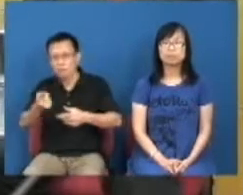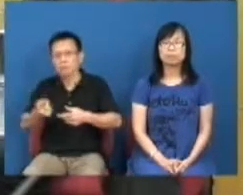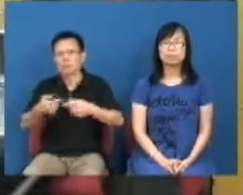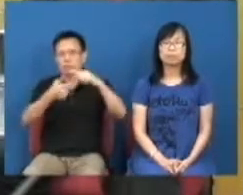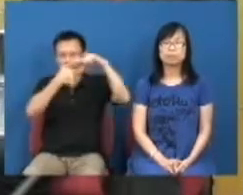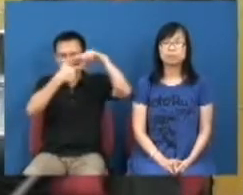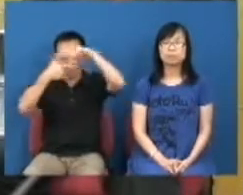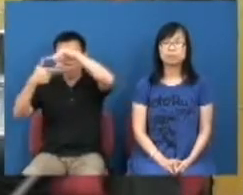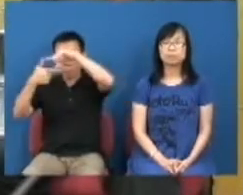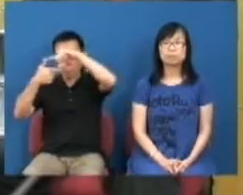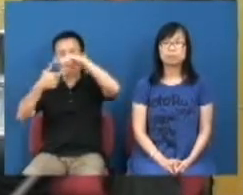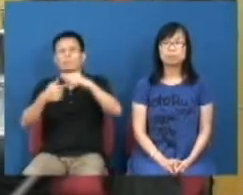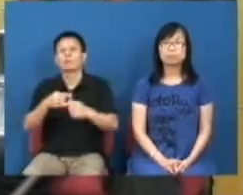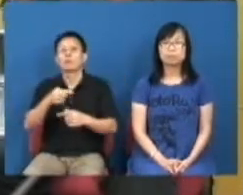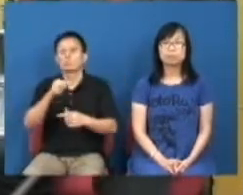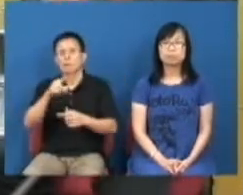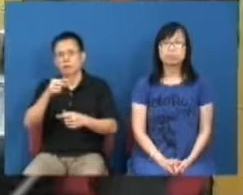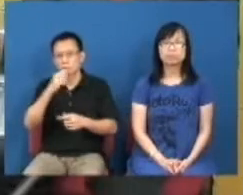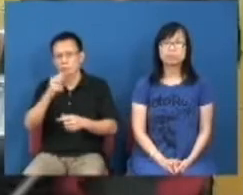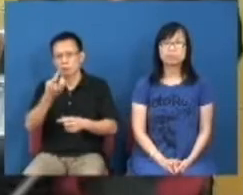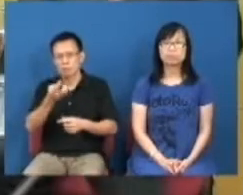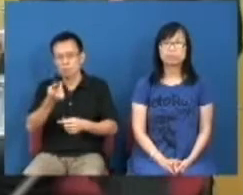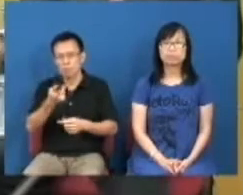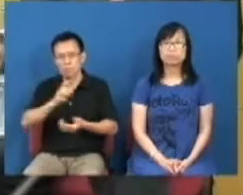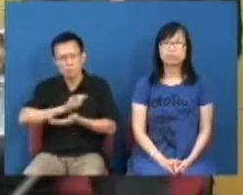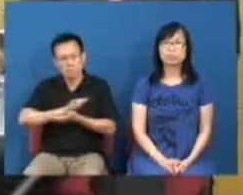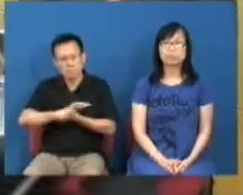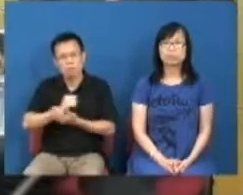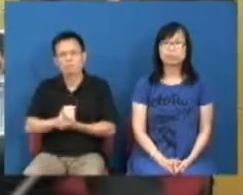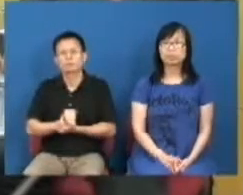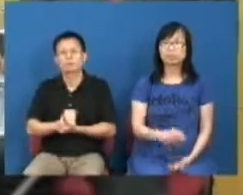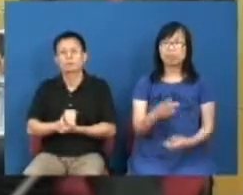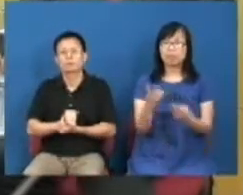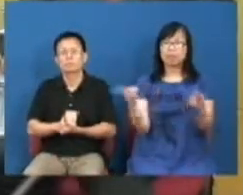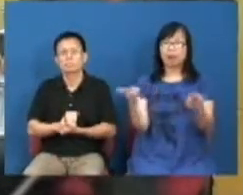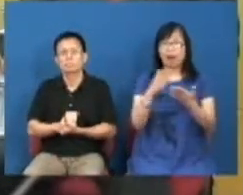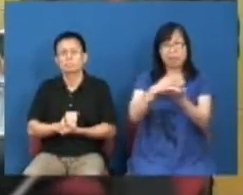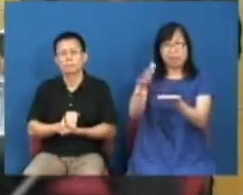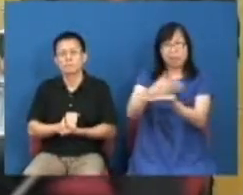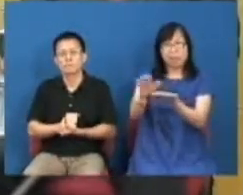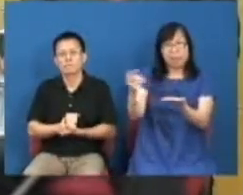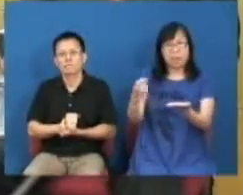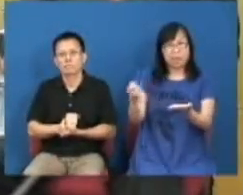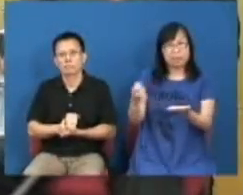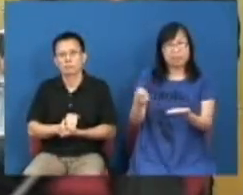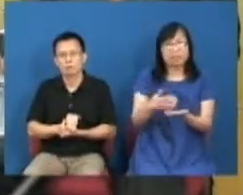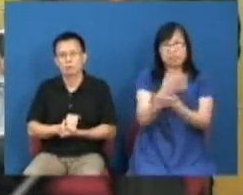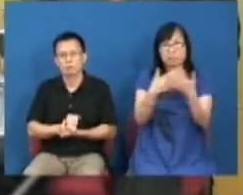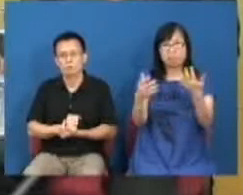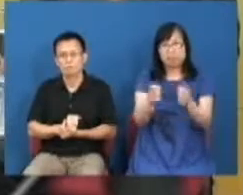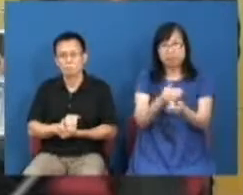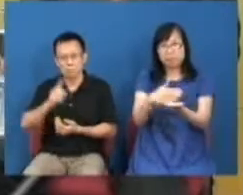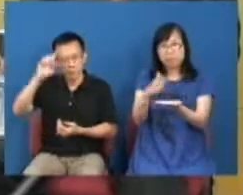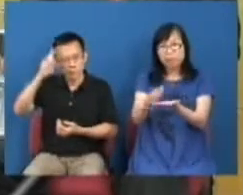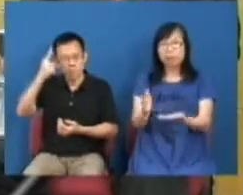法，有少少心得。 嗯，即係同我哋網友分享啊！即刻同我哋網友分享一下。 咁咧就有一日咧，